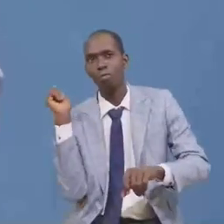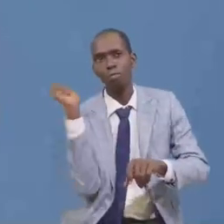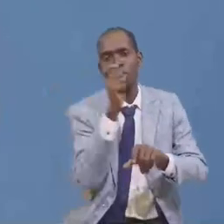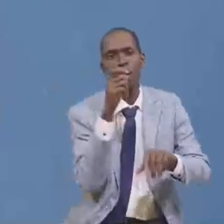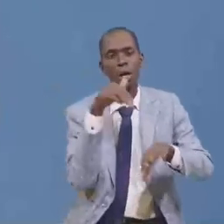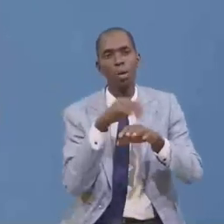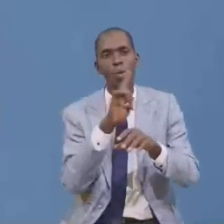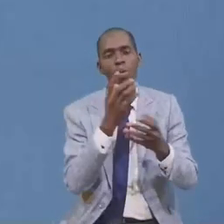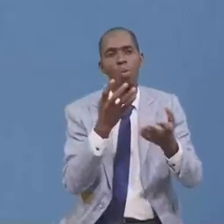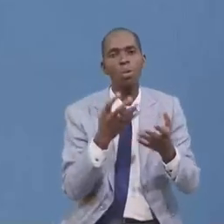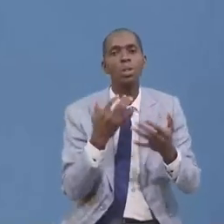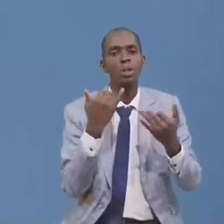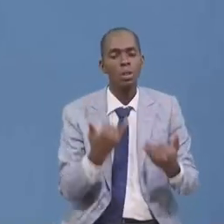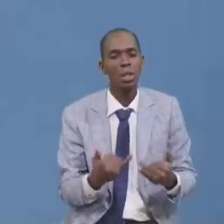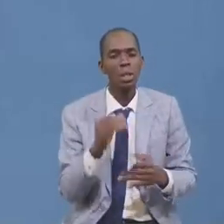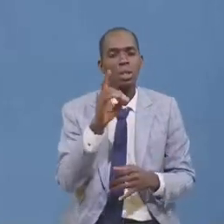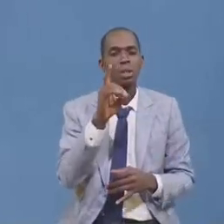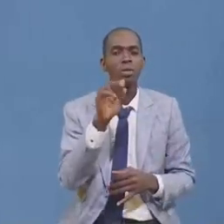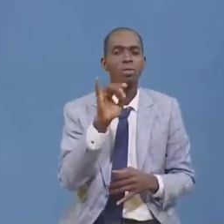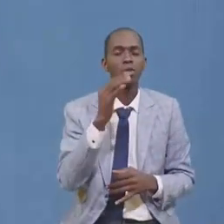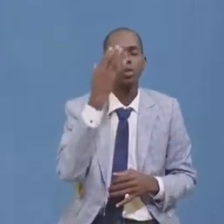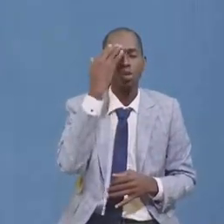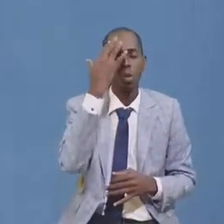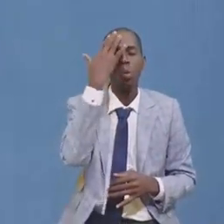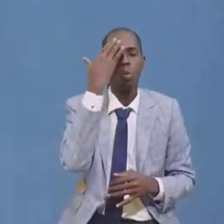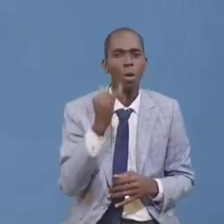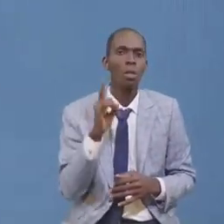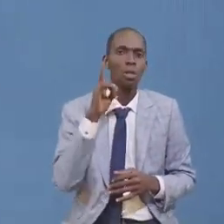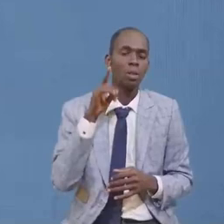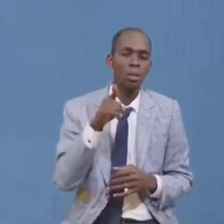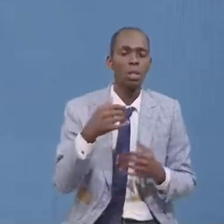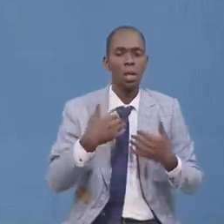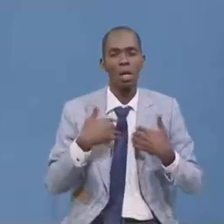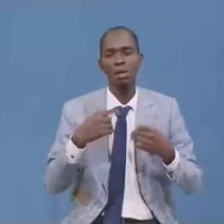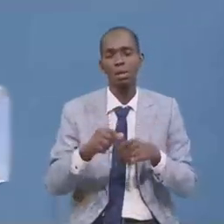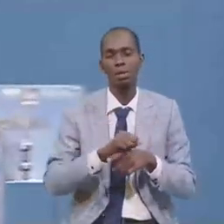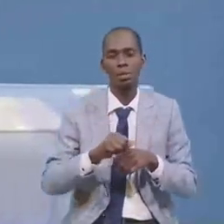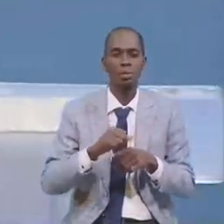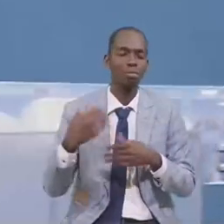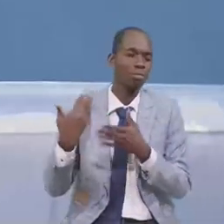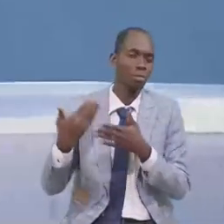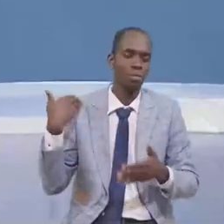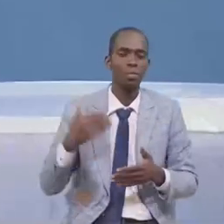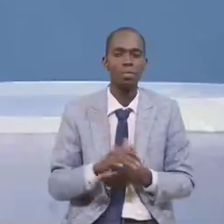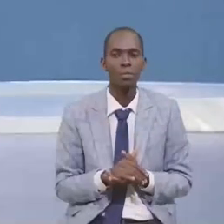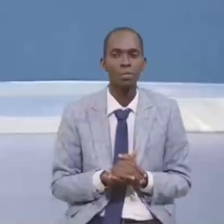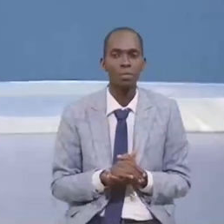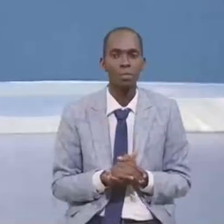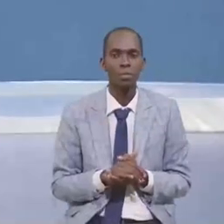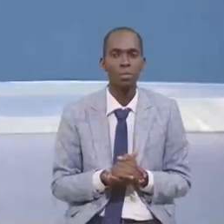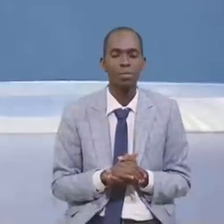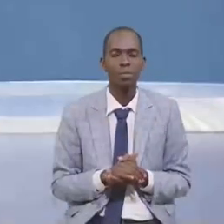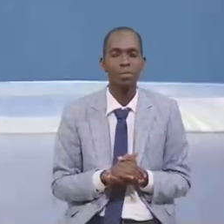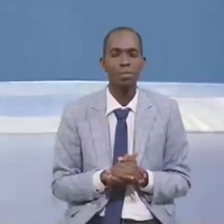La formation qu'il avait en essayant de viser la cible, en lançant la gibecière, ah, maintenant je comprends pourquoi.